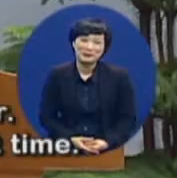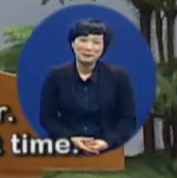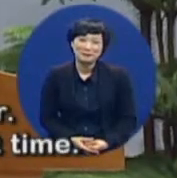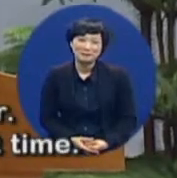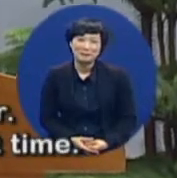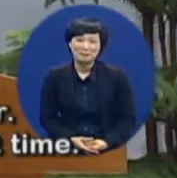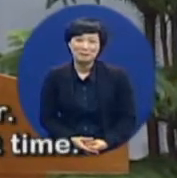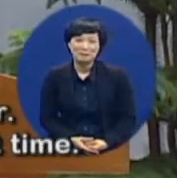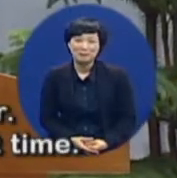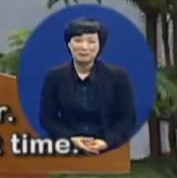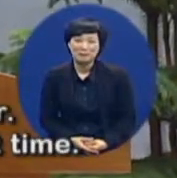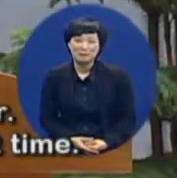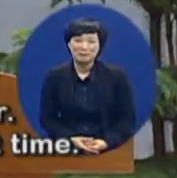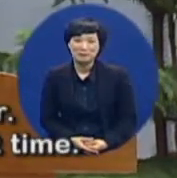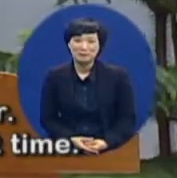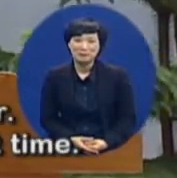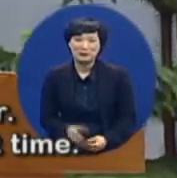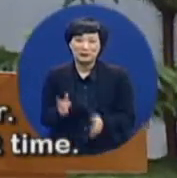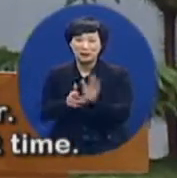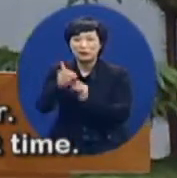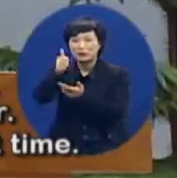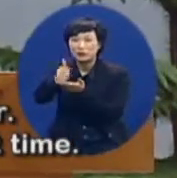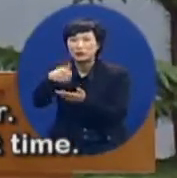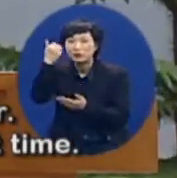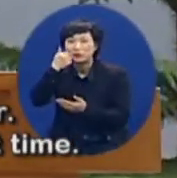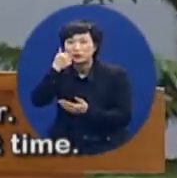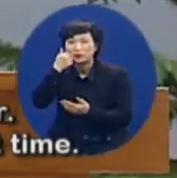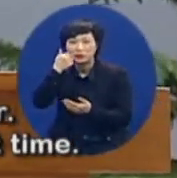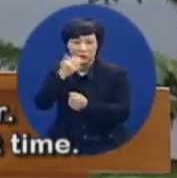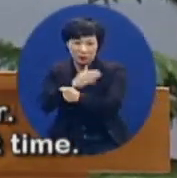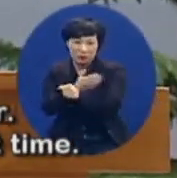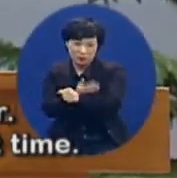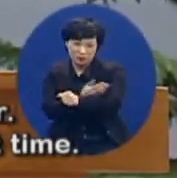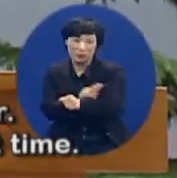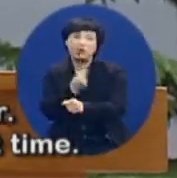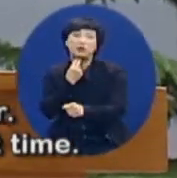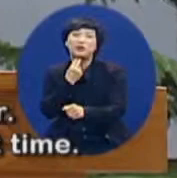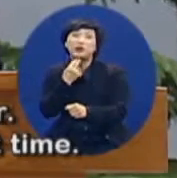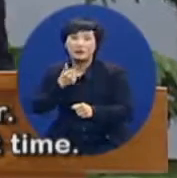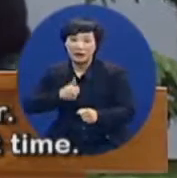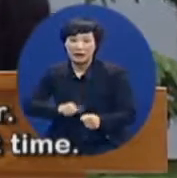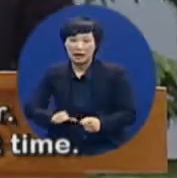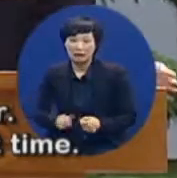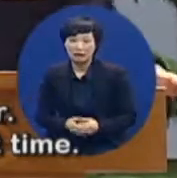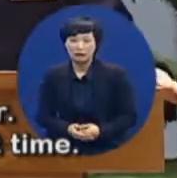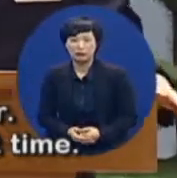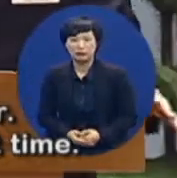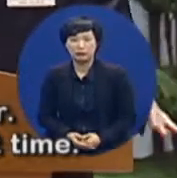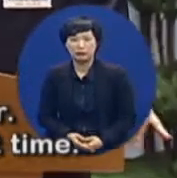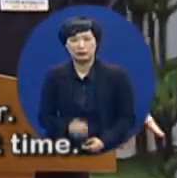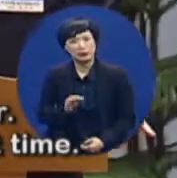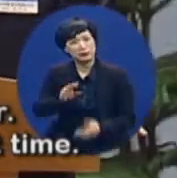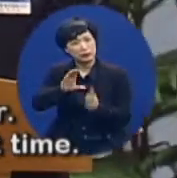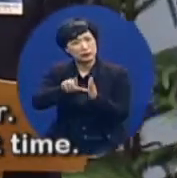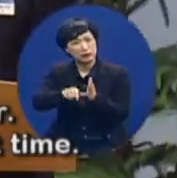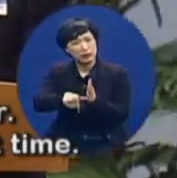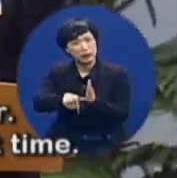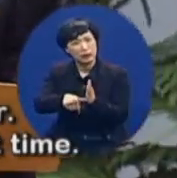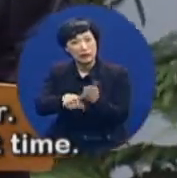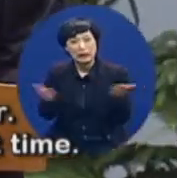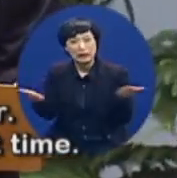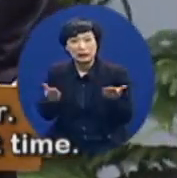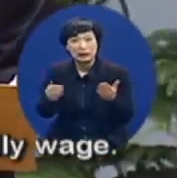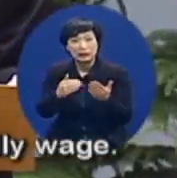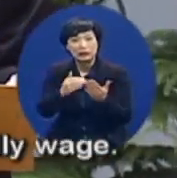예 그는 천한 목수의 아들 목수 그때 직업의